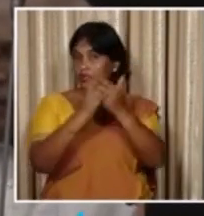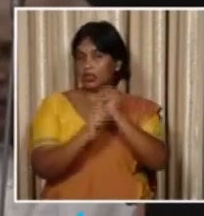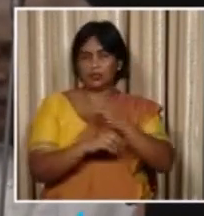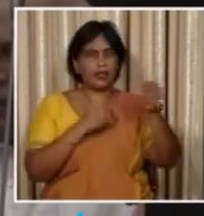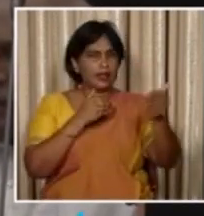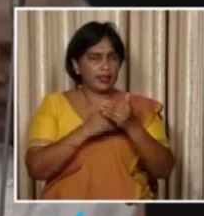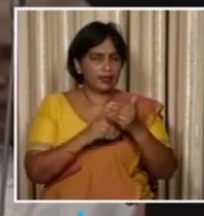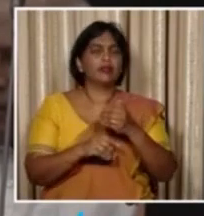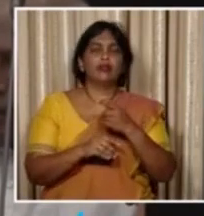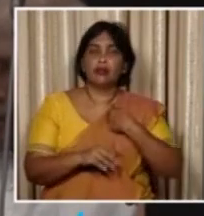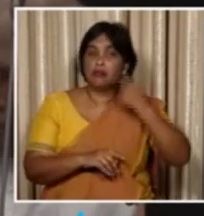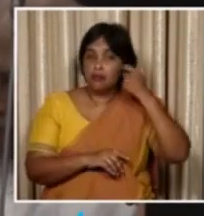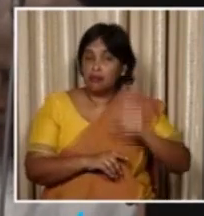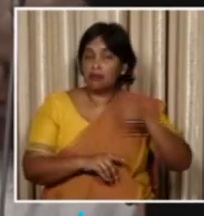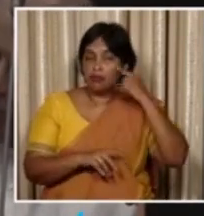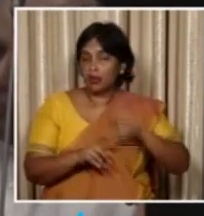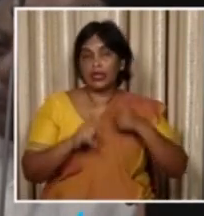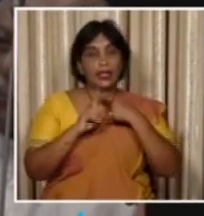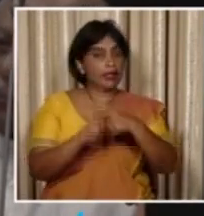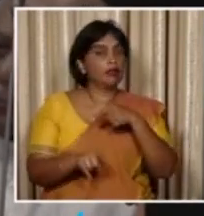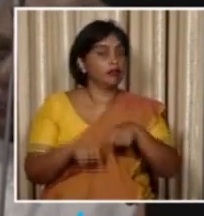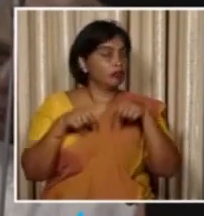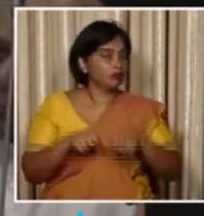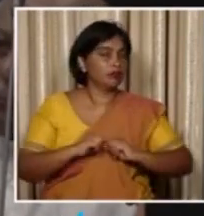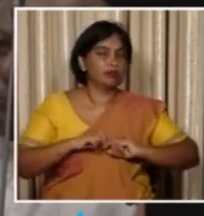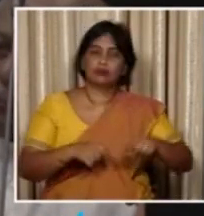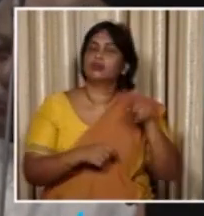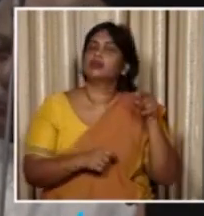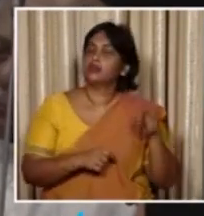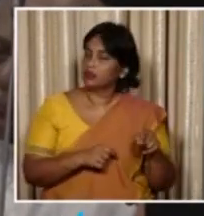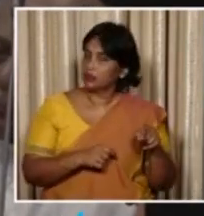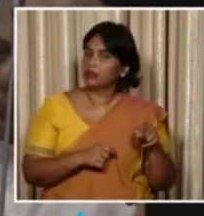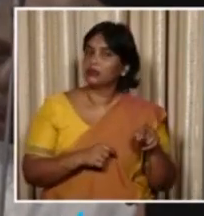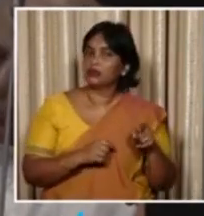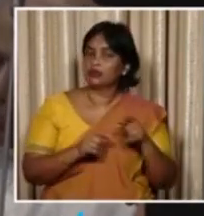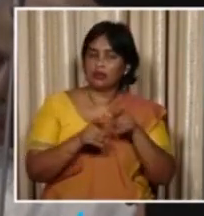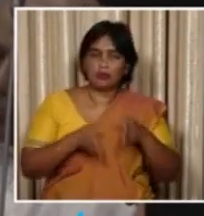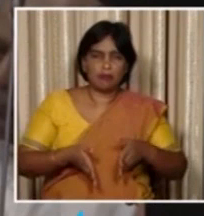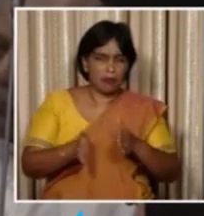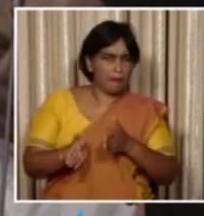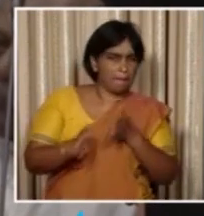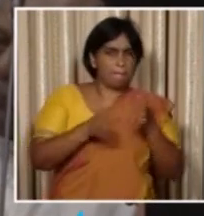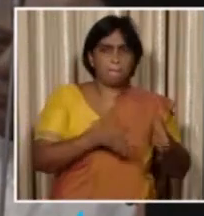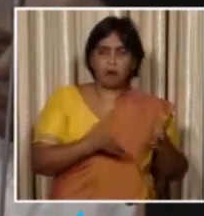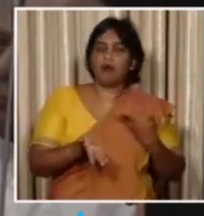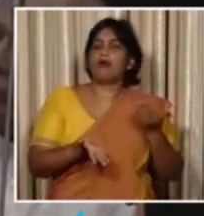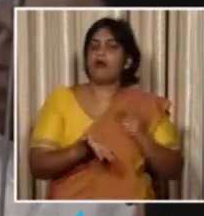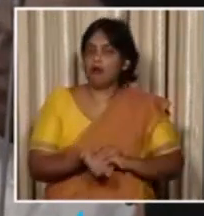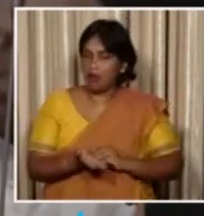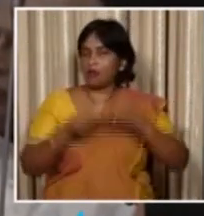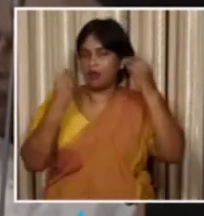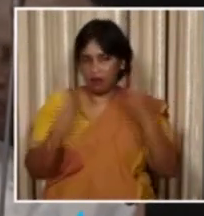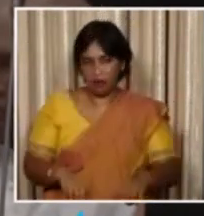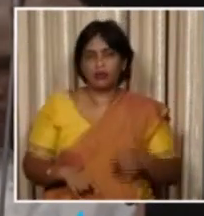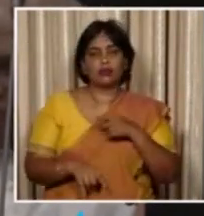කටිකාලන පටු අපේක්ෂා ඉලක්ක කරගෙන දැනට යන ගමනේ පීල්ල මාරු කරොත් ආපහු අපි වැටෙන්නේ